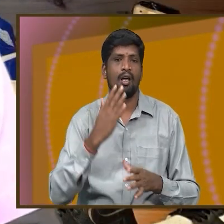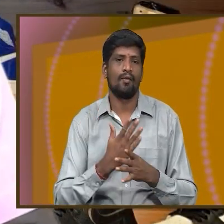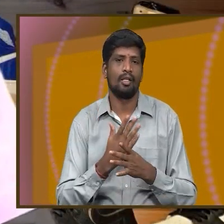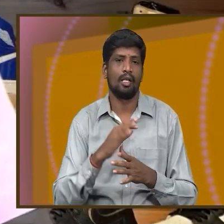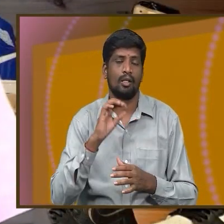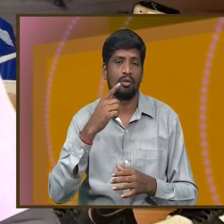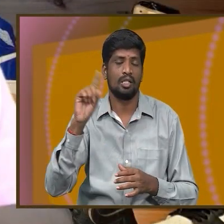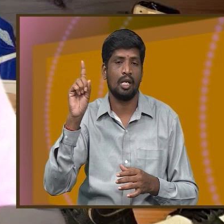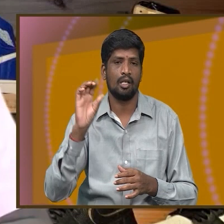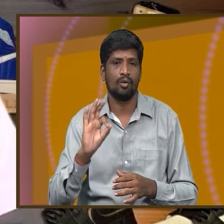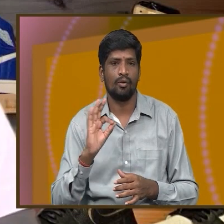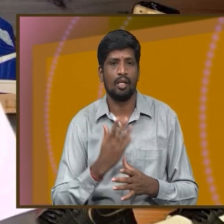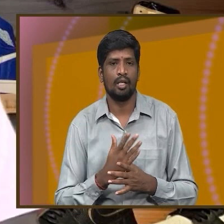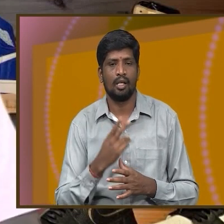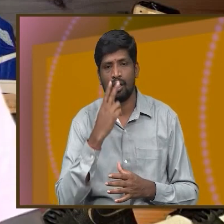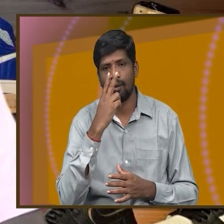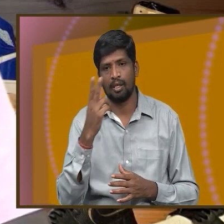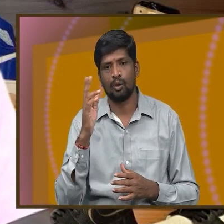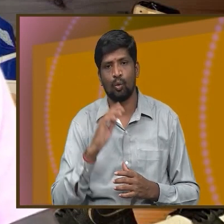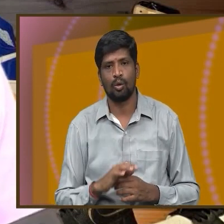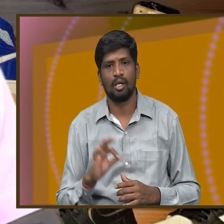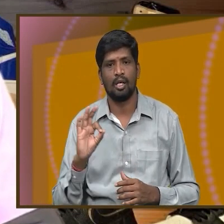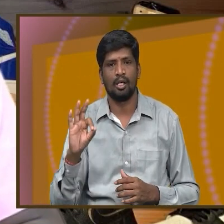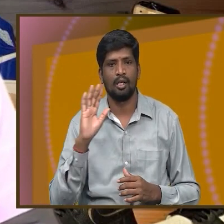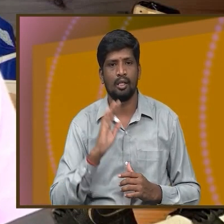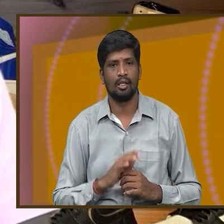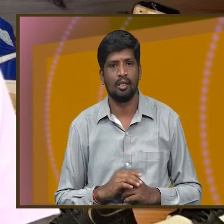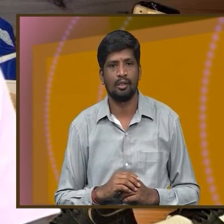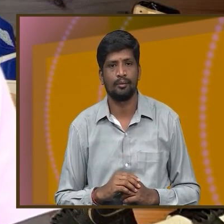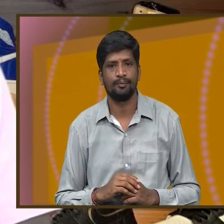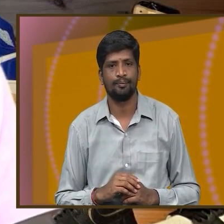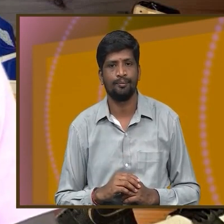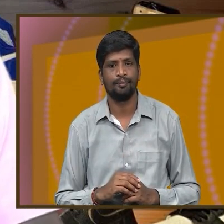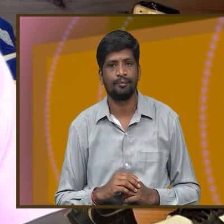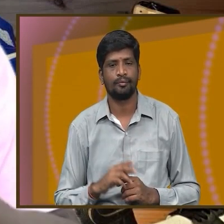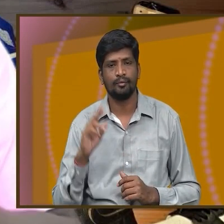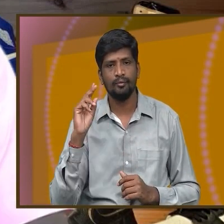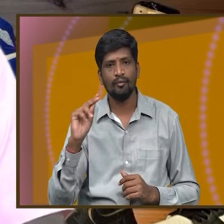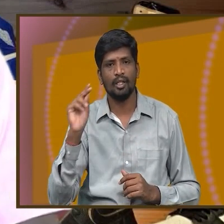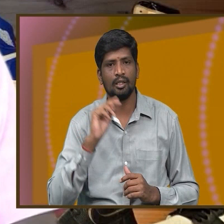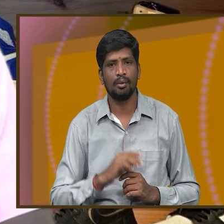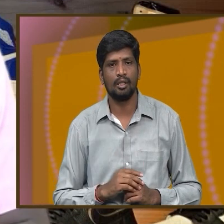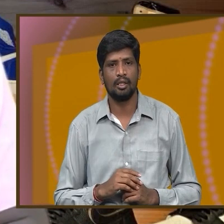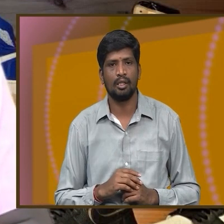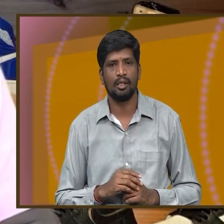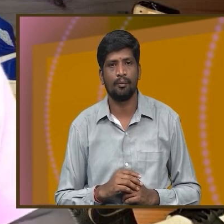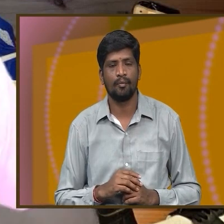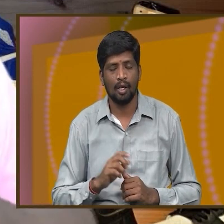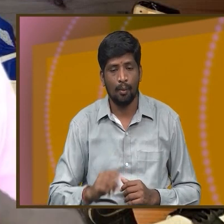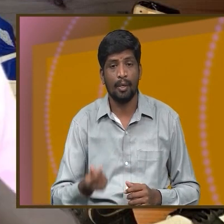பிடித்து இந்த சிறுகதையிலே காட்டியிருக்கிறார் அப்படிங்கிற செய்தியும் நம்ம என்ன செய்தோம் பார்க்கின்றோம். ரெண்டாம் தரம் வந்து அந்த மீண்டும்